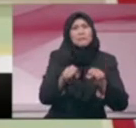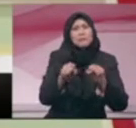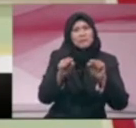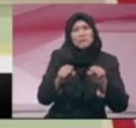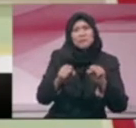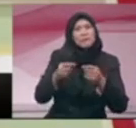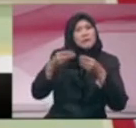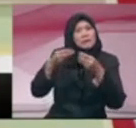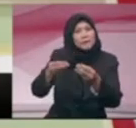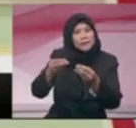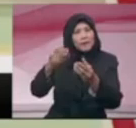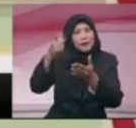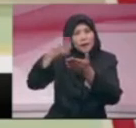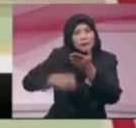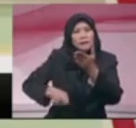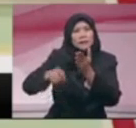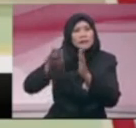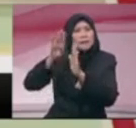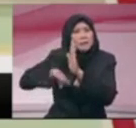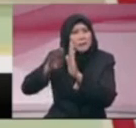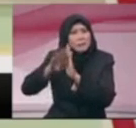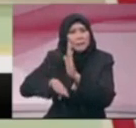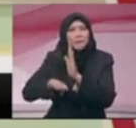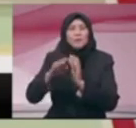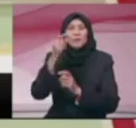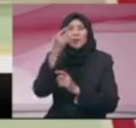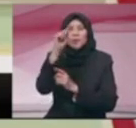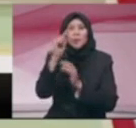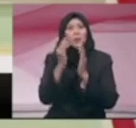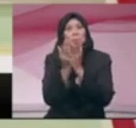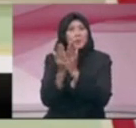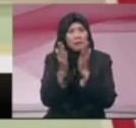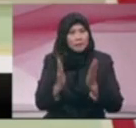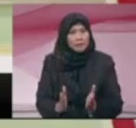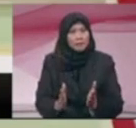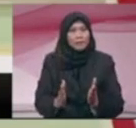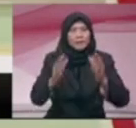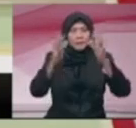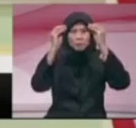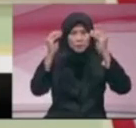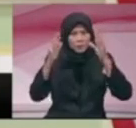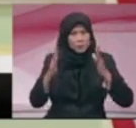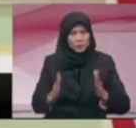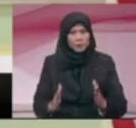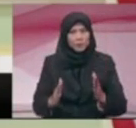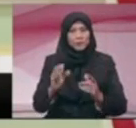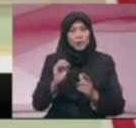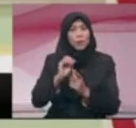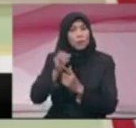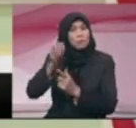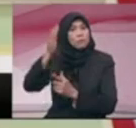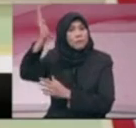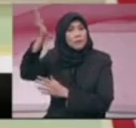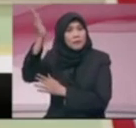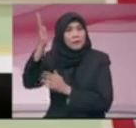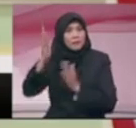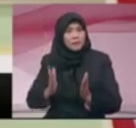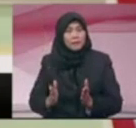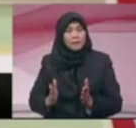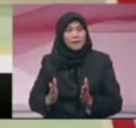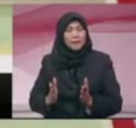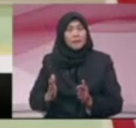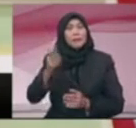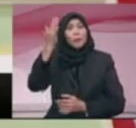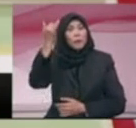istimewa kepada pelajar, guru serta pensyarah kerana